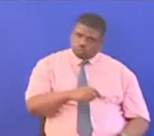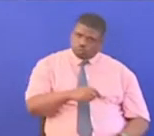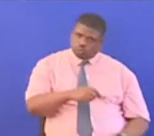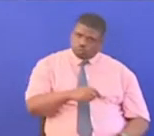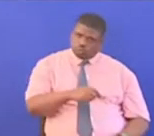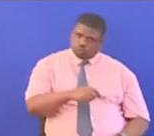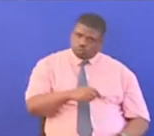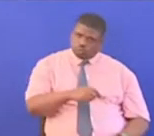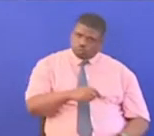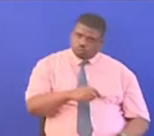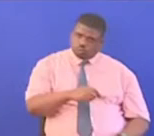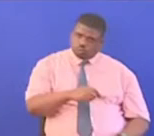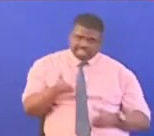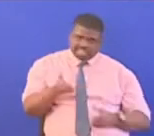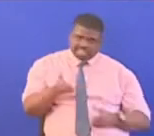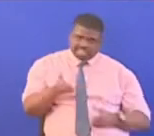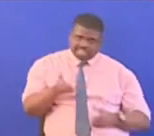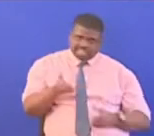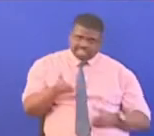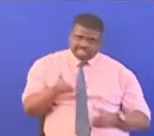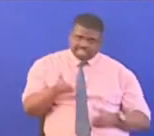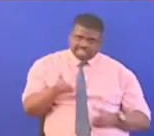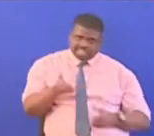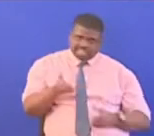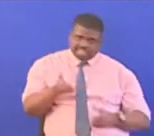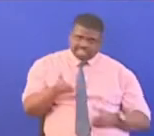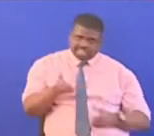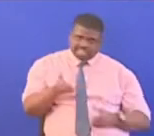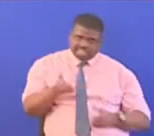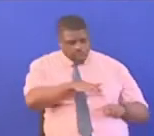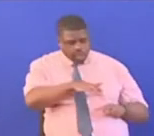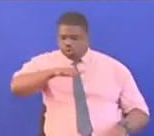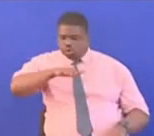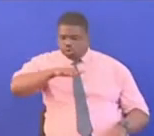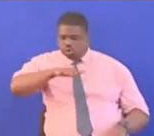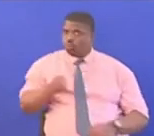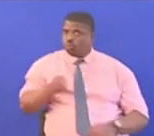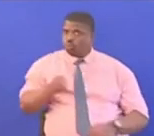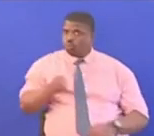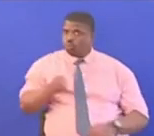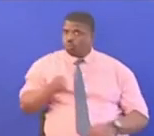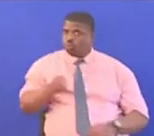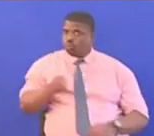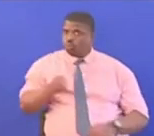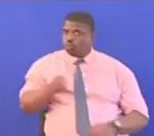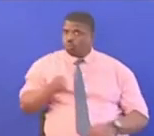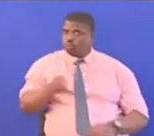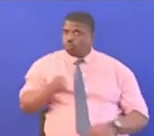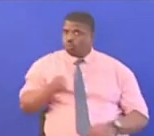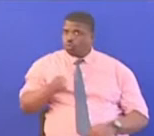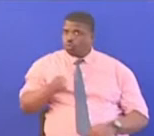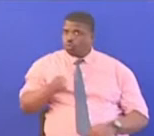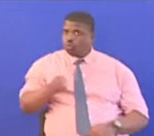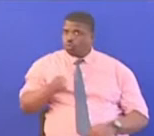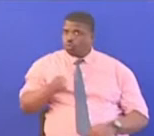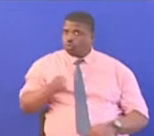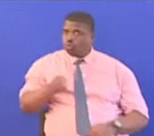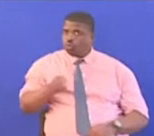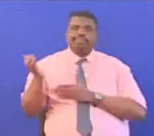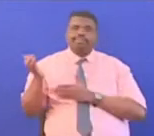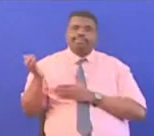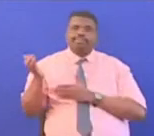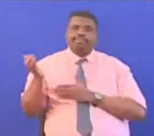kwa kijiji, eneo kwa eneo, ujue umaskini ulioingia huko Masaini katika wilaya za wafugaji hao kutokana na